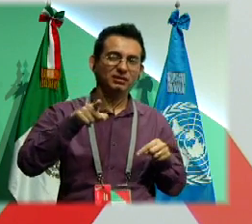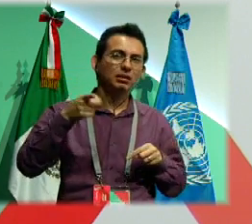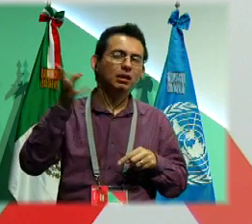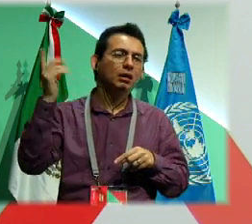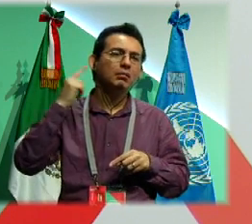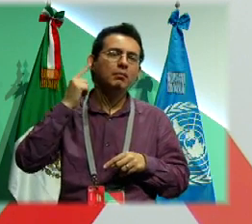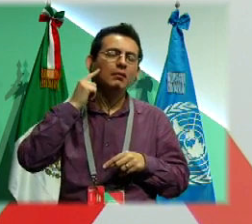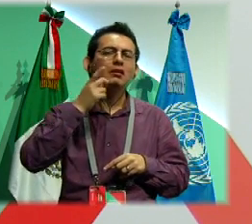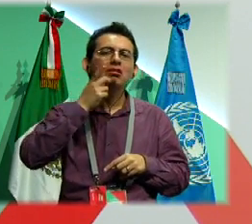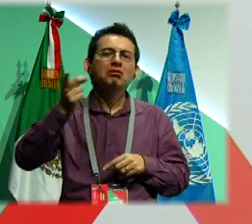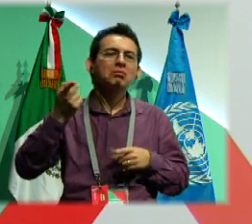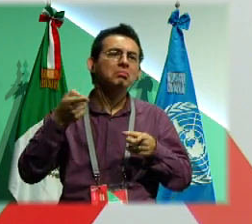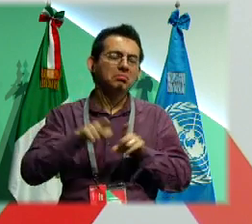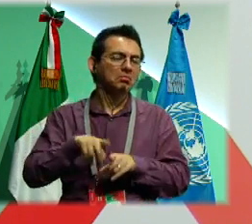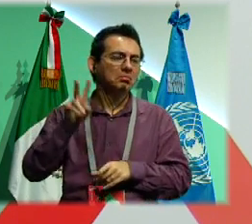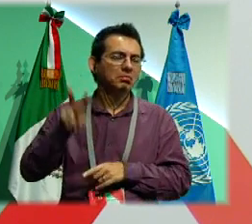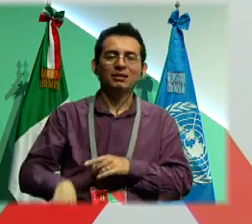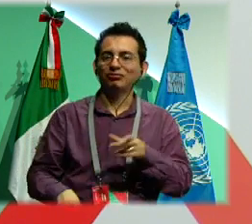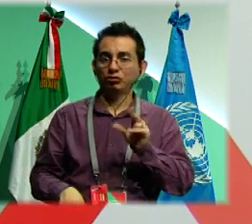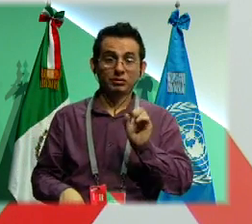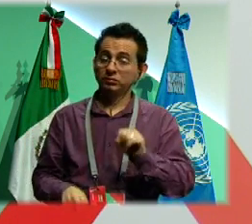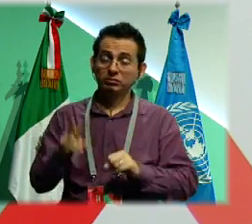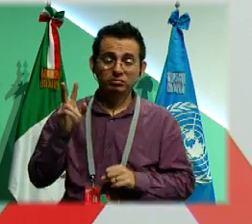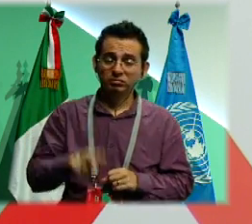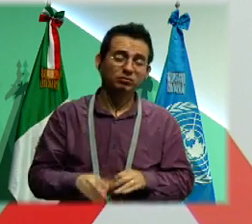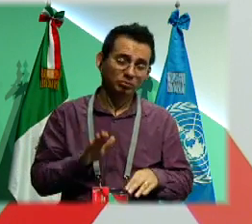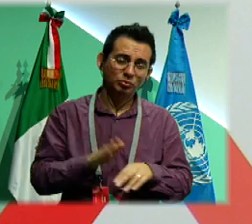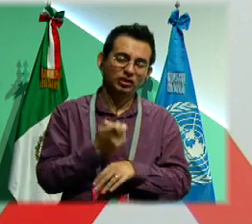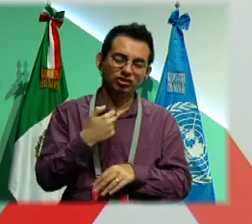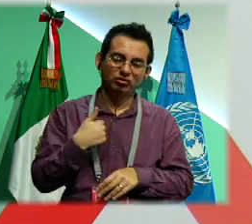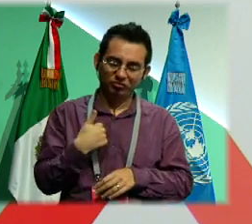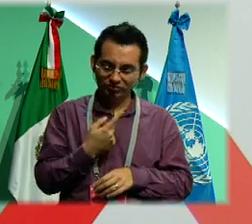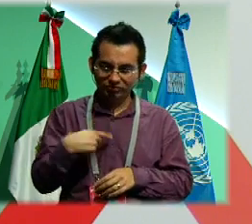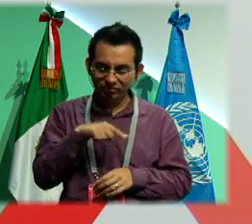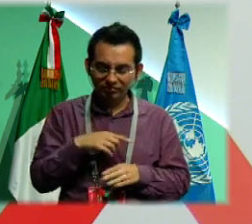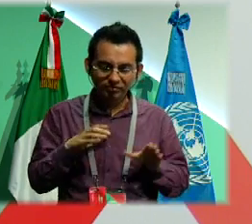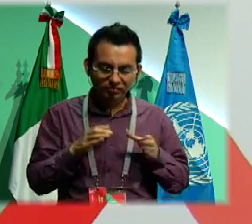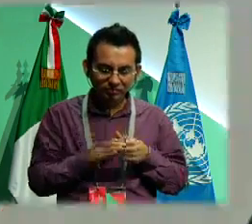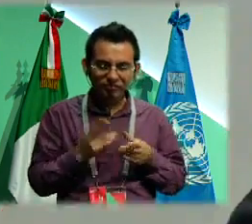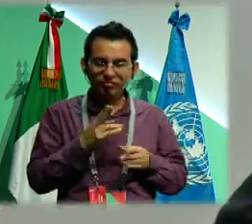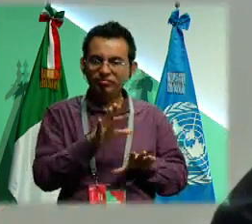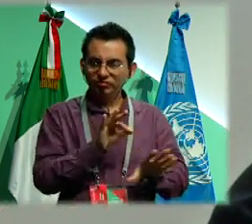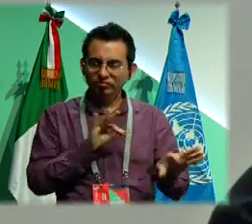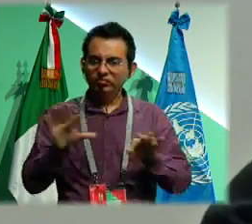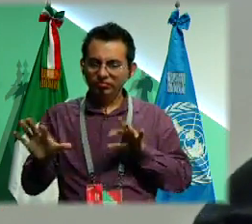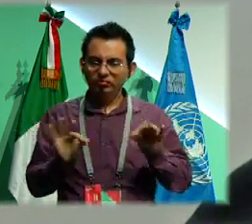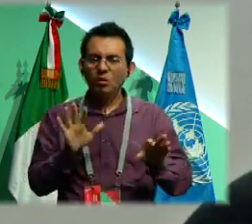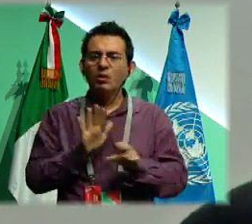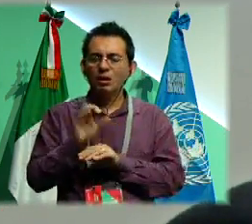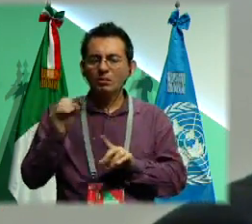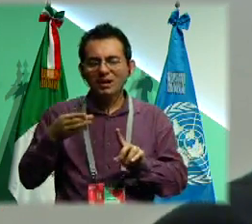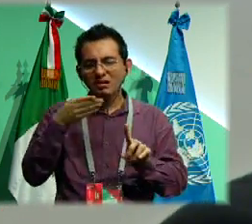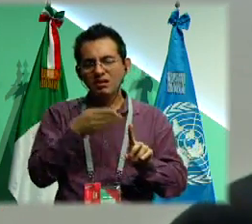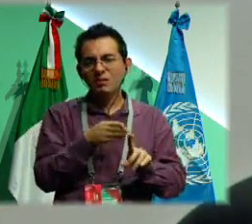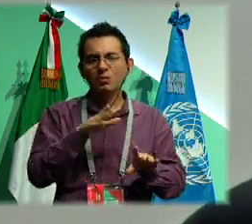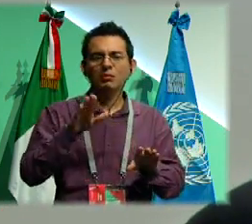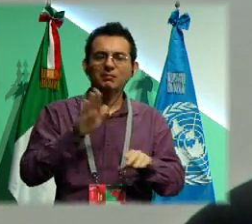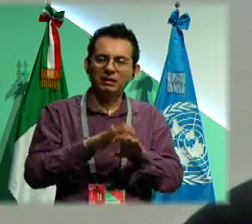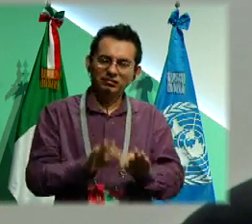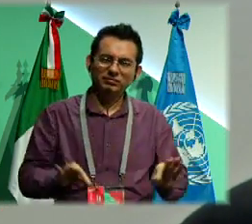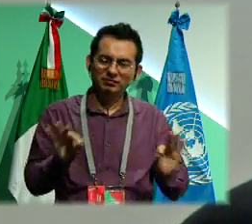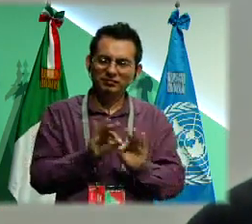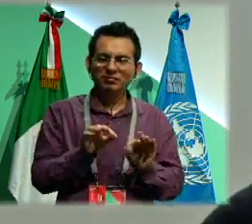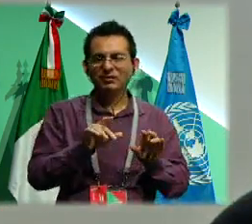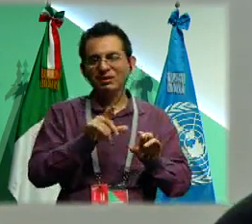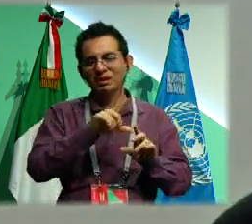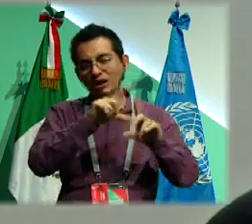Penser que les négociateurs n'allaient prendre que le point de vue de ces entreprises et les présenter comme le point de vue des intérêts nationaux, pour